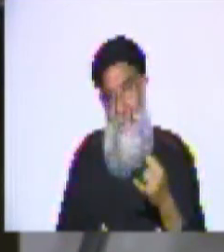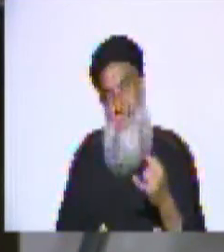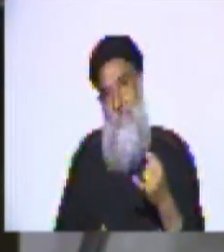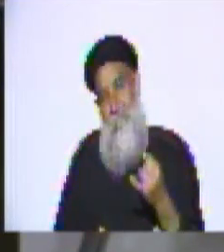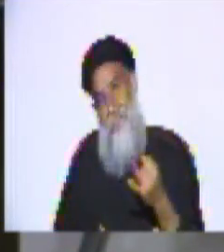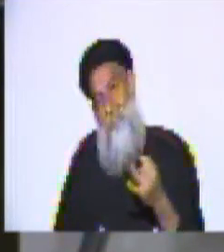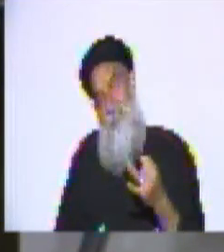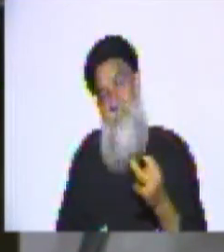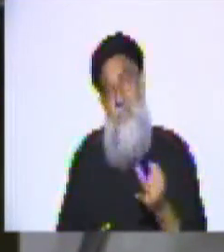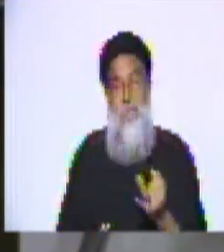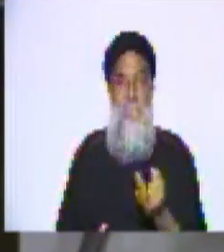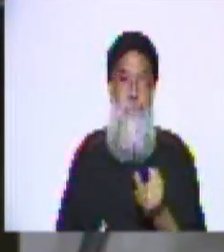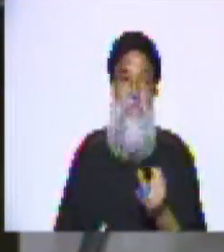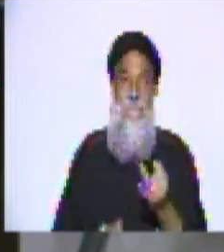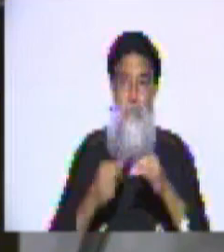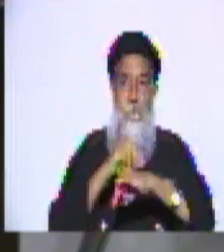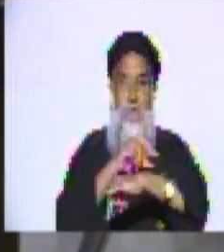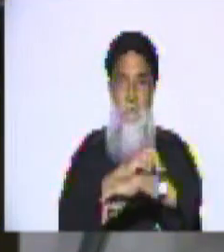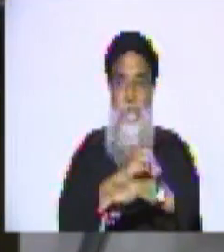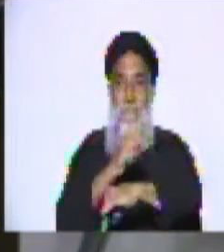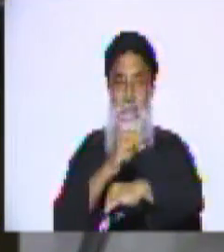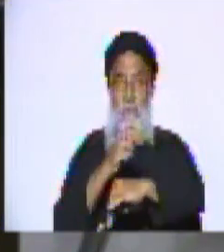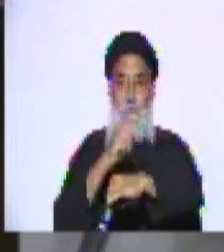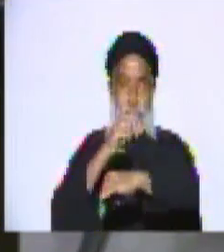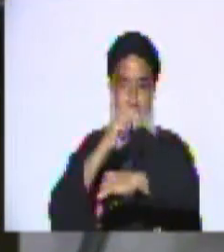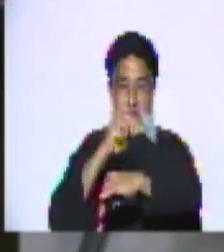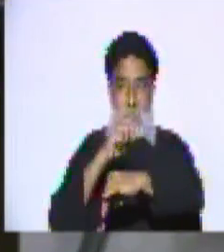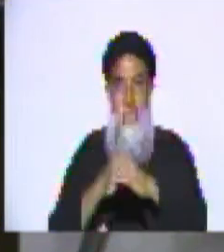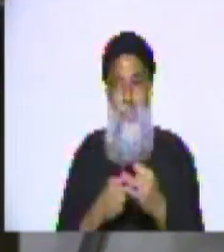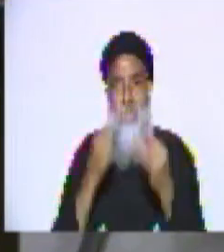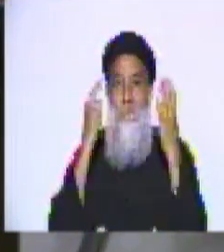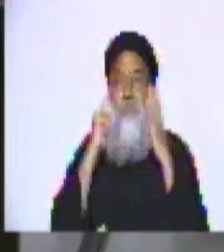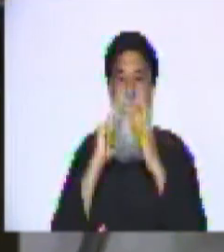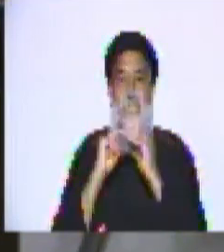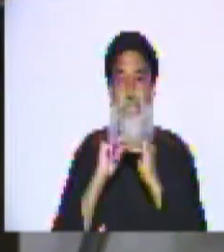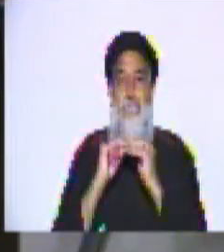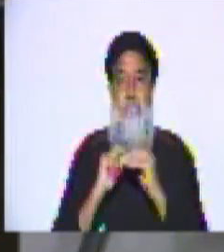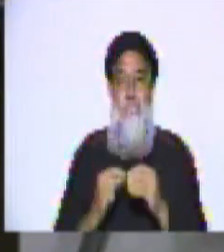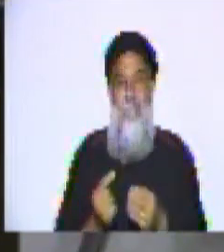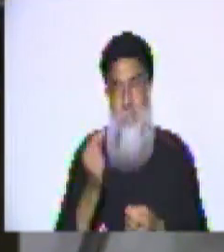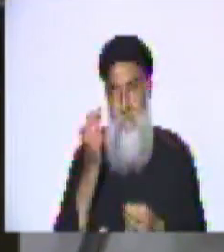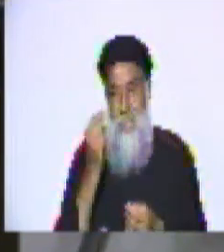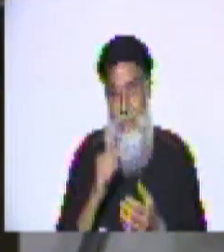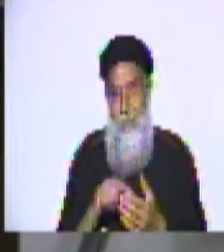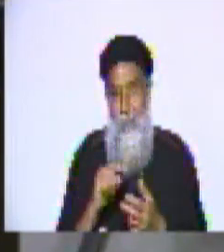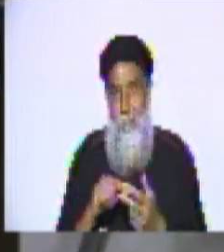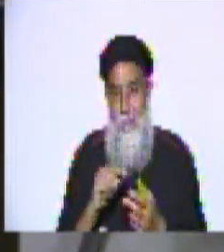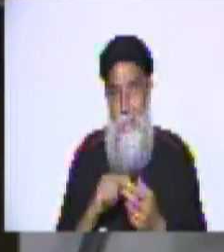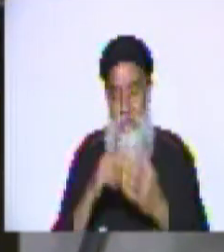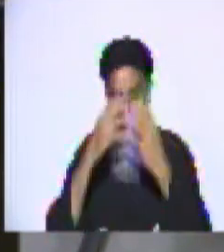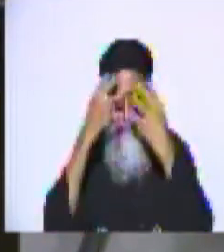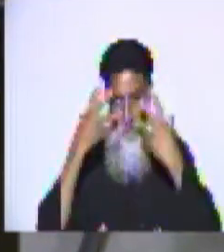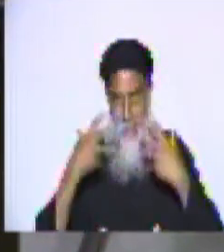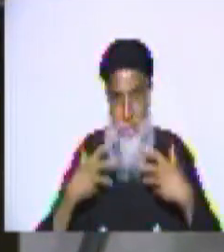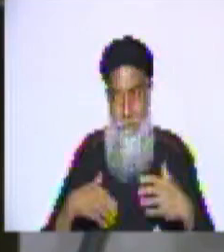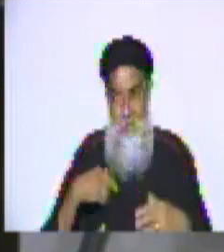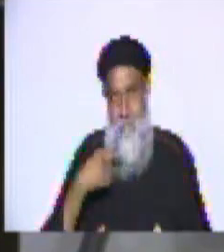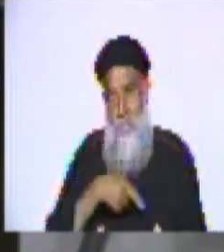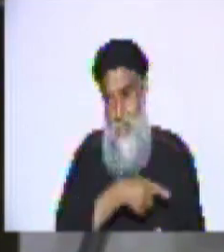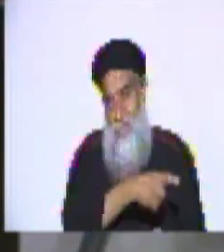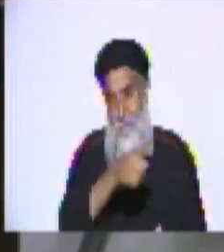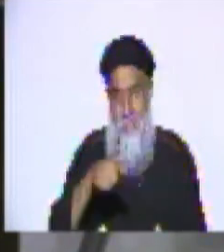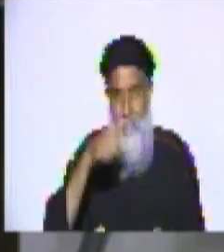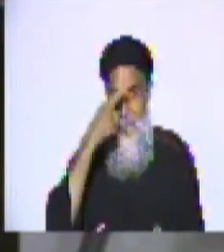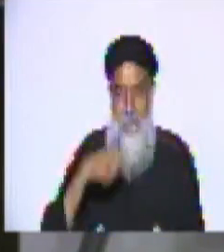يكون متفرغ ولابس الزي وبيطلق لحيته وبيلبس بقى زيه